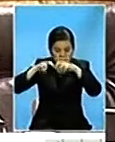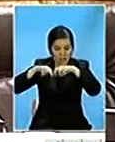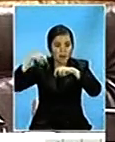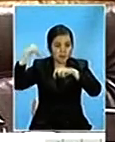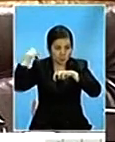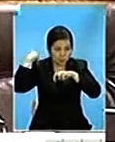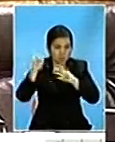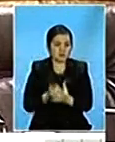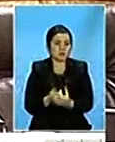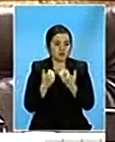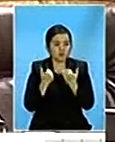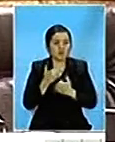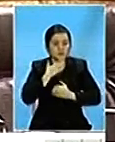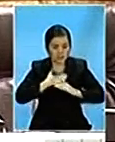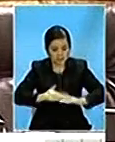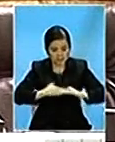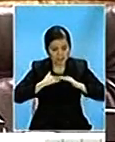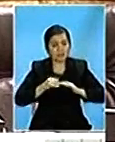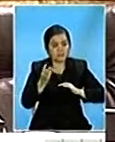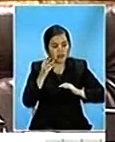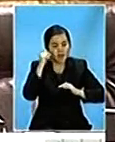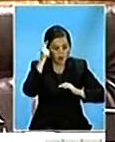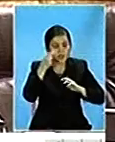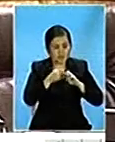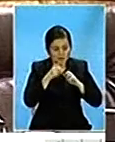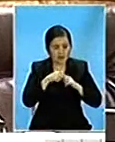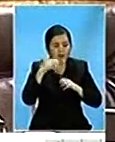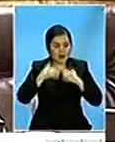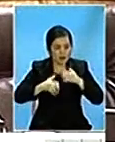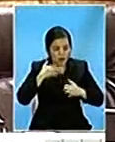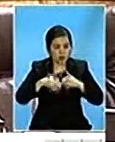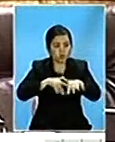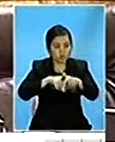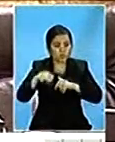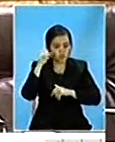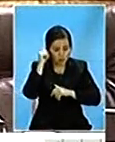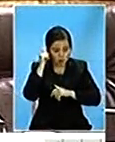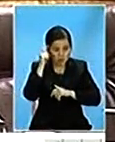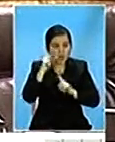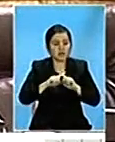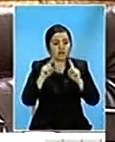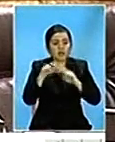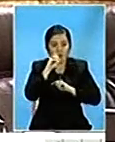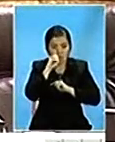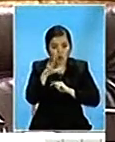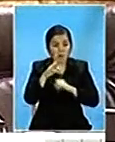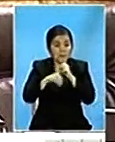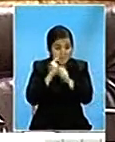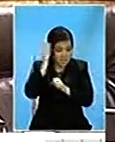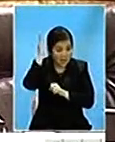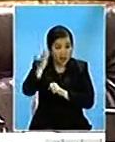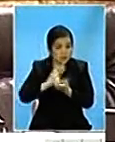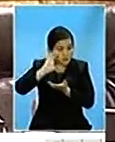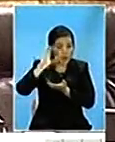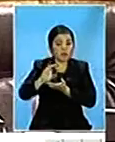ขอกลับเรียนท่านว่าจะเย็นนิดนึงครับผมเข้าใจปัญหาของท่านความเดือดร้อนของพี่น้องประชาชนแต่ถ้าผมบอกท่านว่าปีหน้าผมตั้งงบสร้างให้